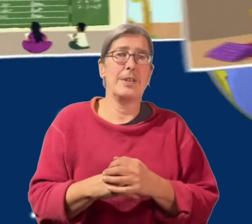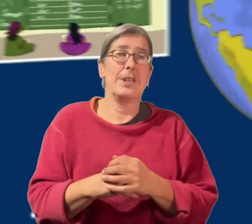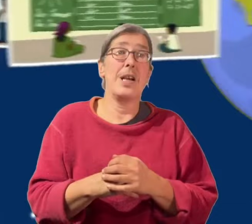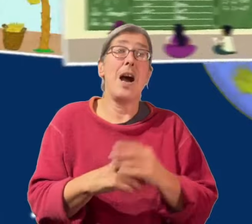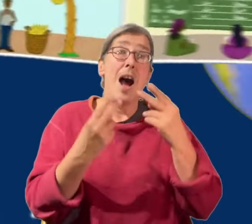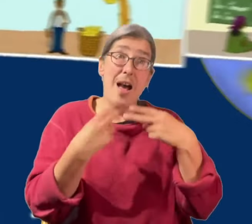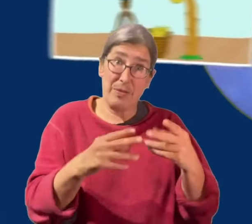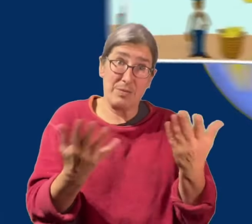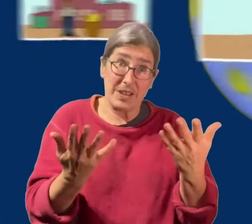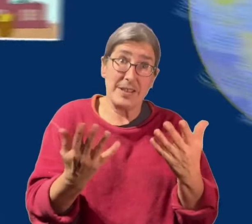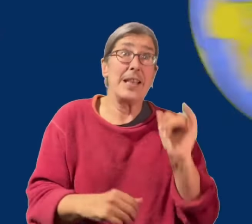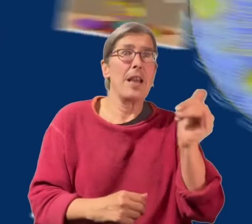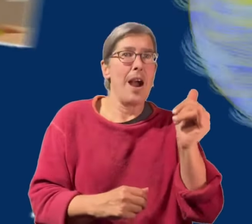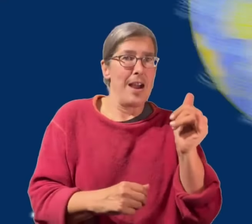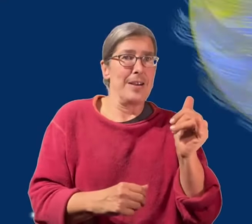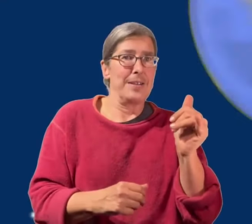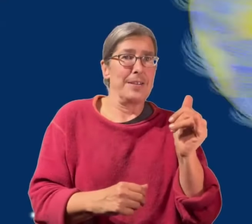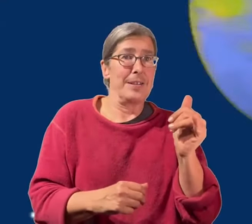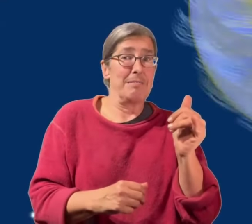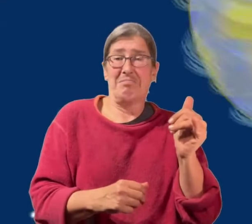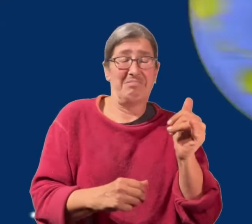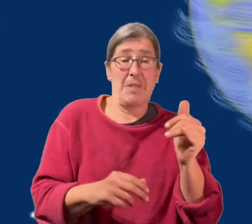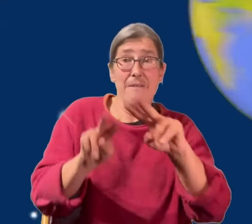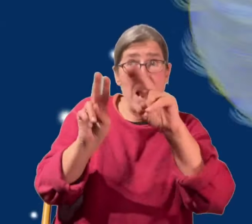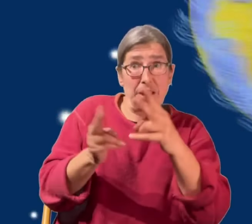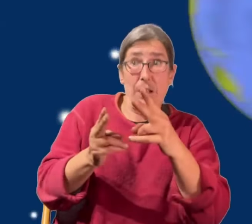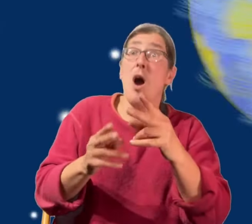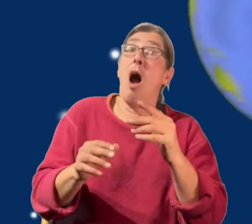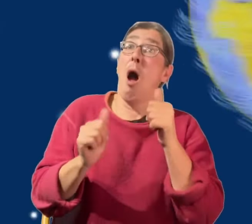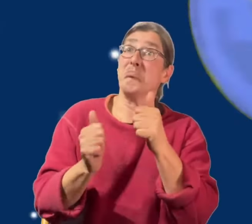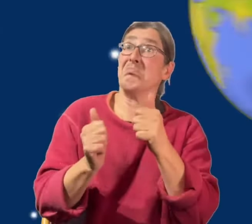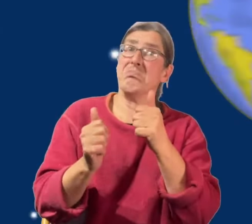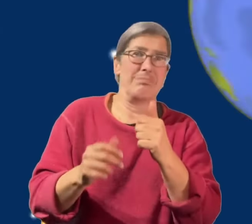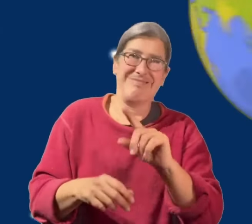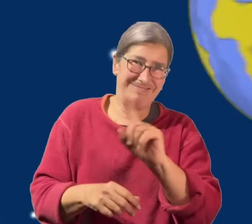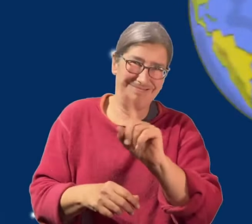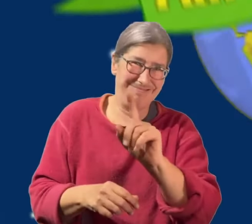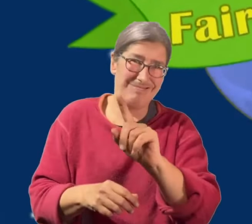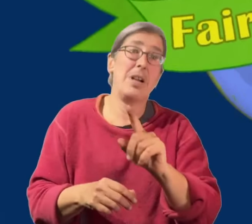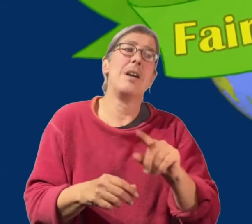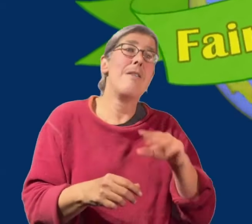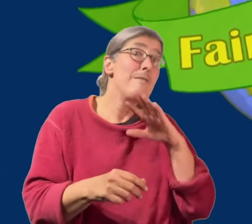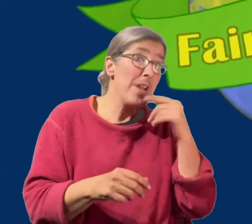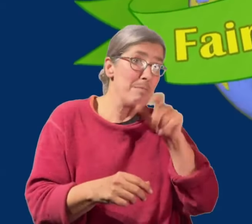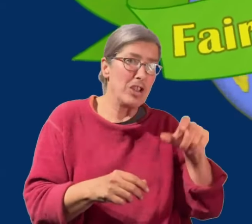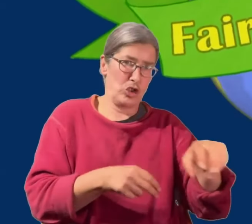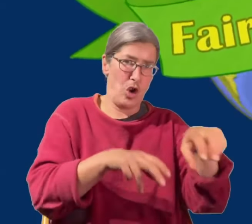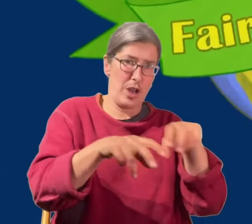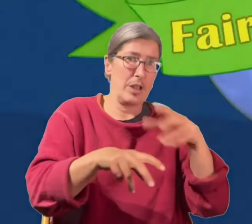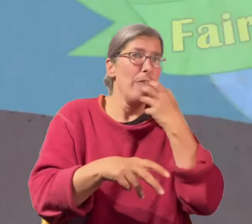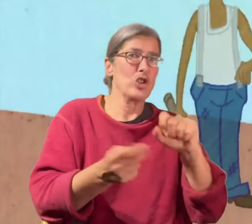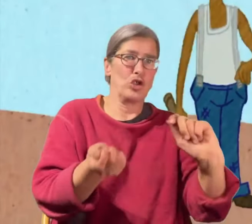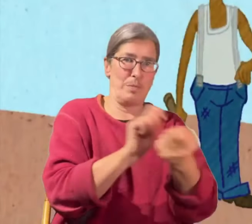Die Antwort lautet also, ja, es geht nicht immer gerecht zu auf der Welt. Aber viele Menschen und Organisationen wollen das